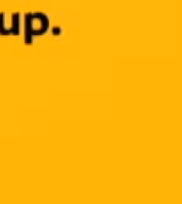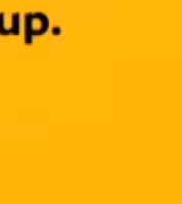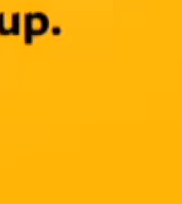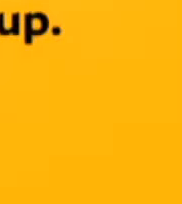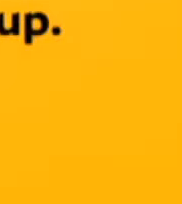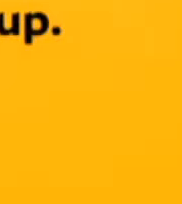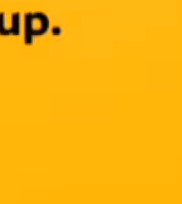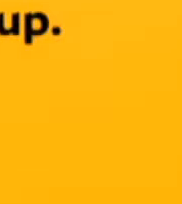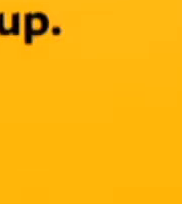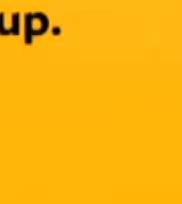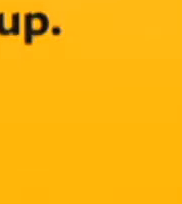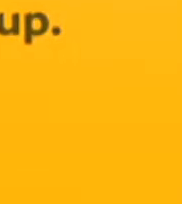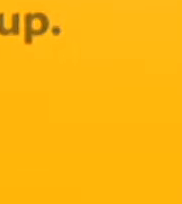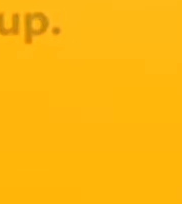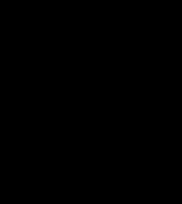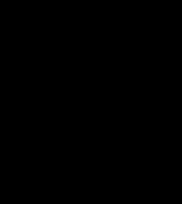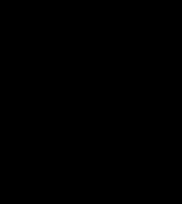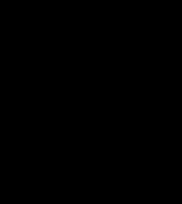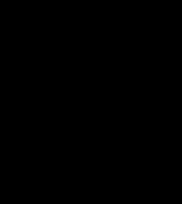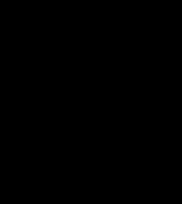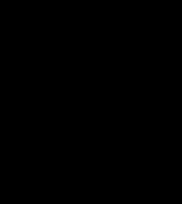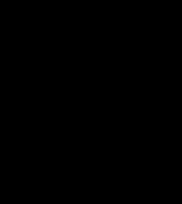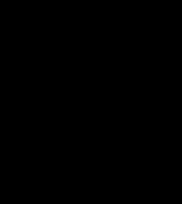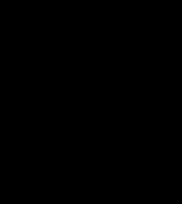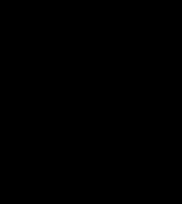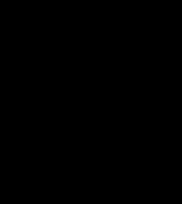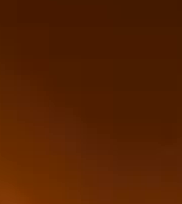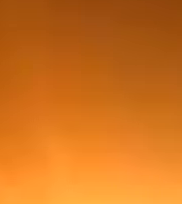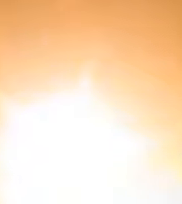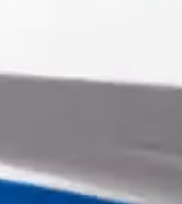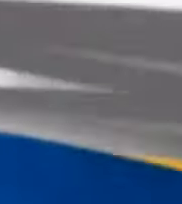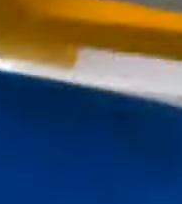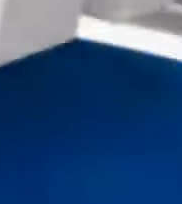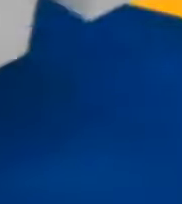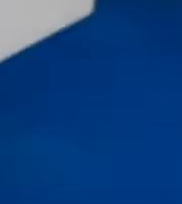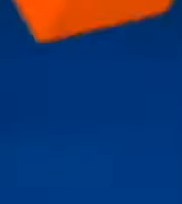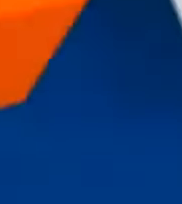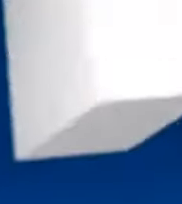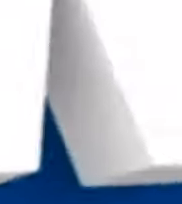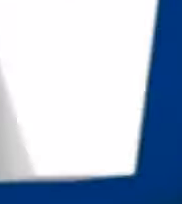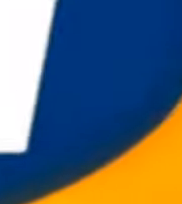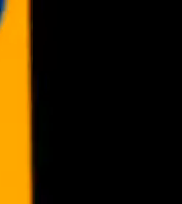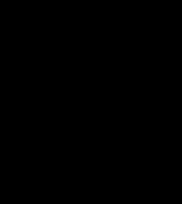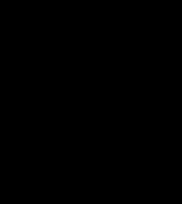kusita ibhizinisi yakho. Everywhere you go, MTN.